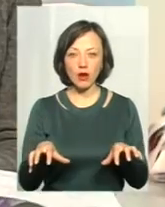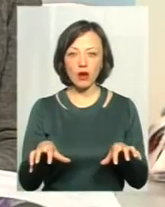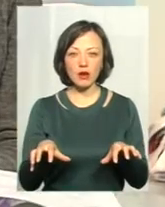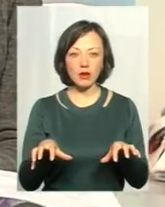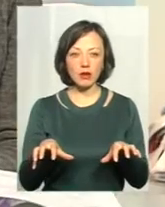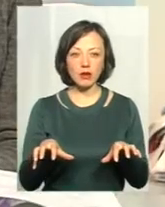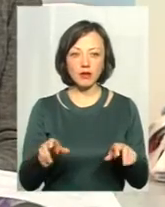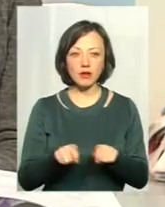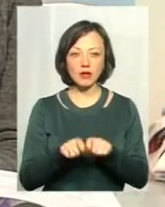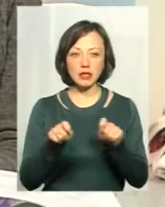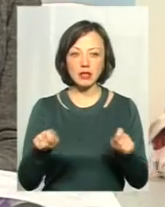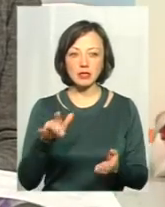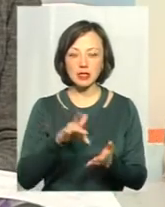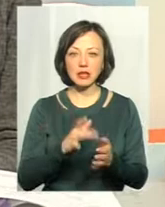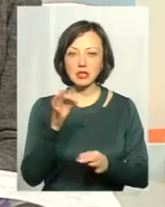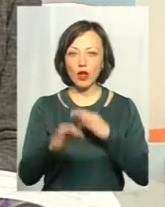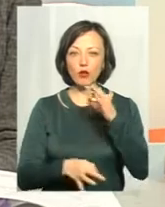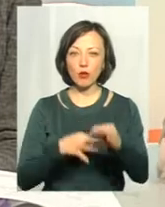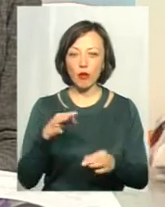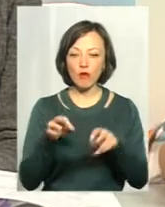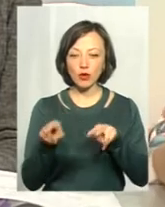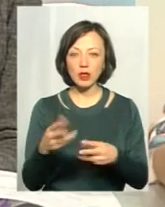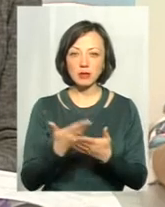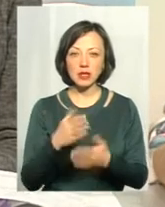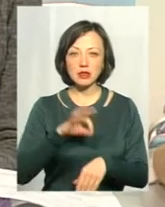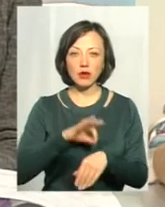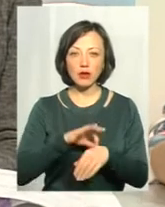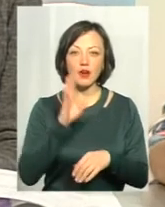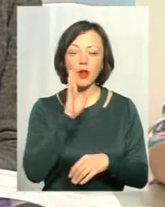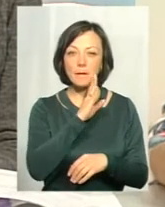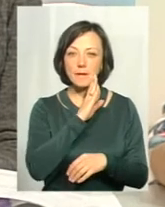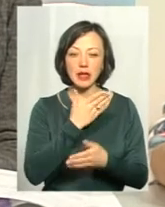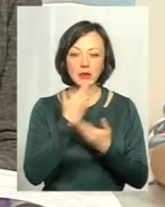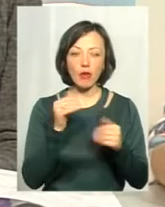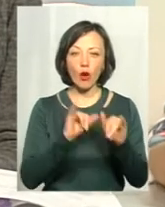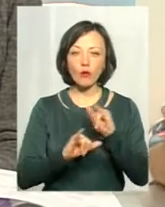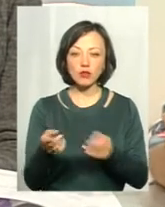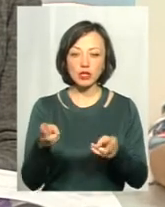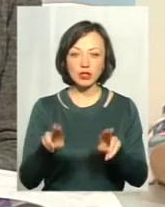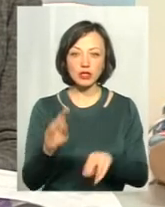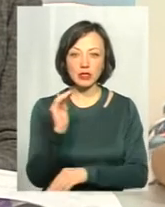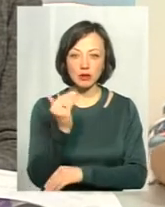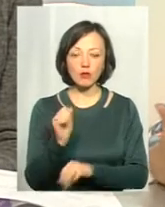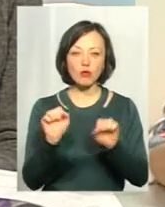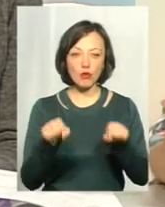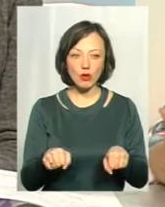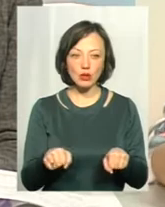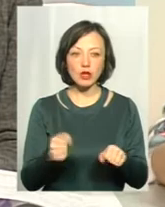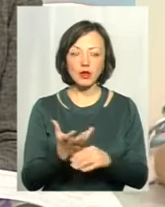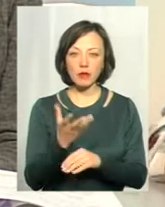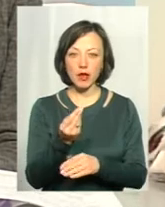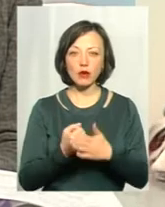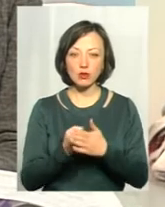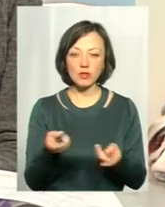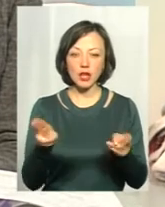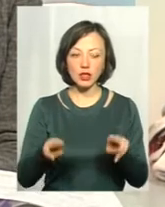відкрили центр цілодобового догляду. Якщо, наприклад, захворіла мати і не буде кому залишити ту дитину, ми можемо на платній основі